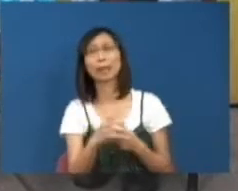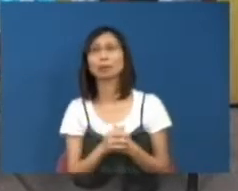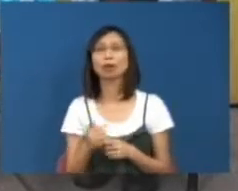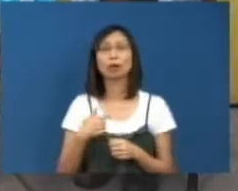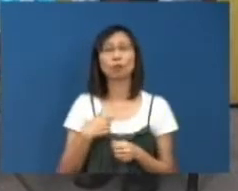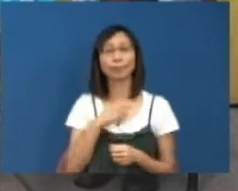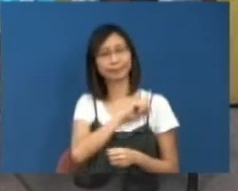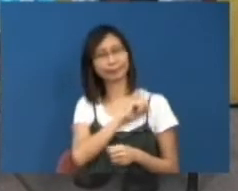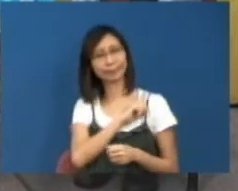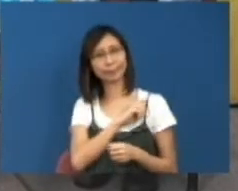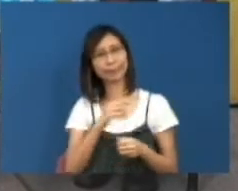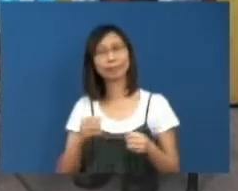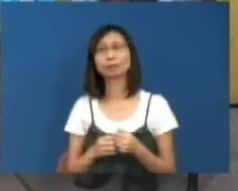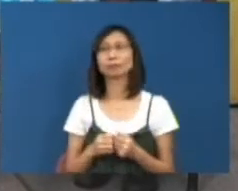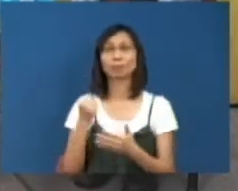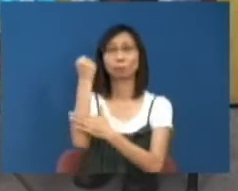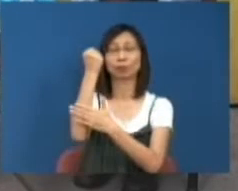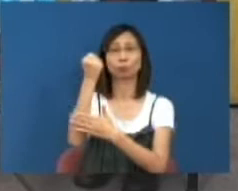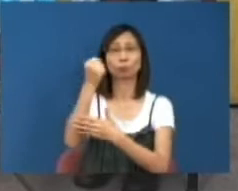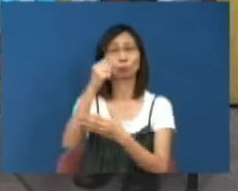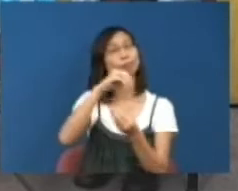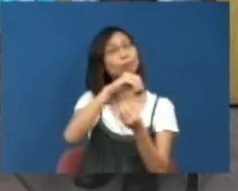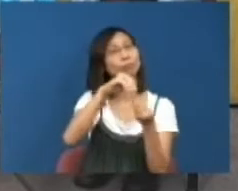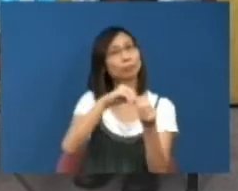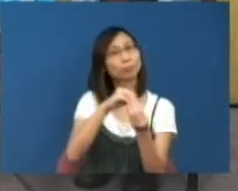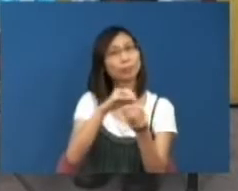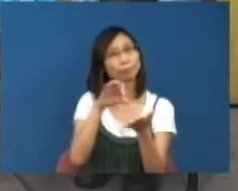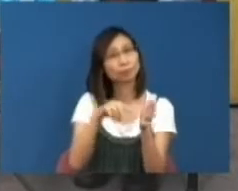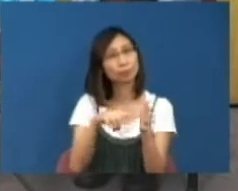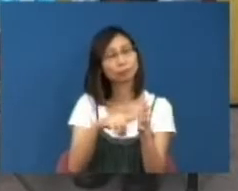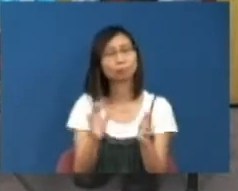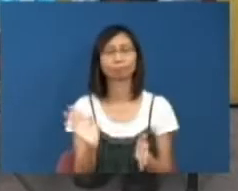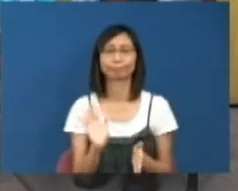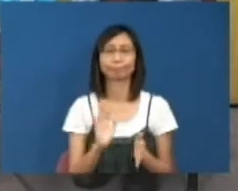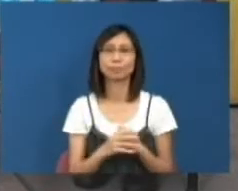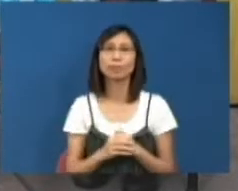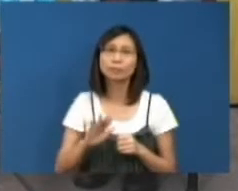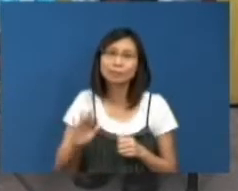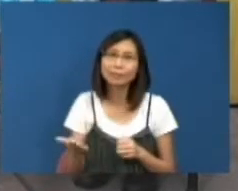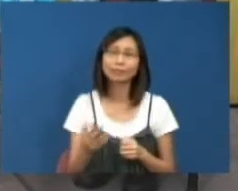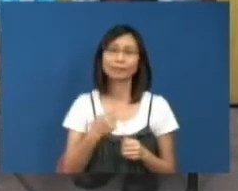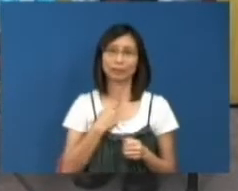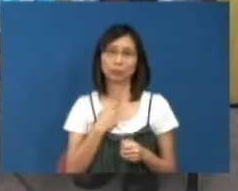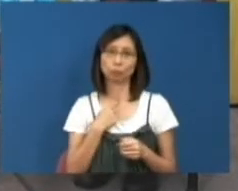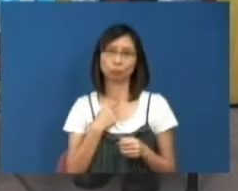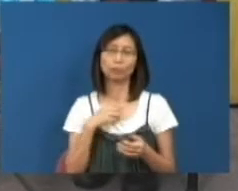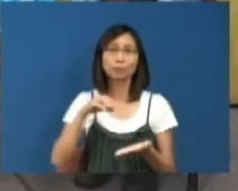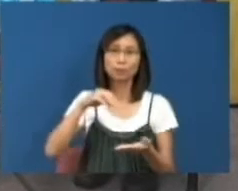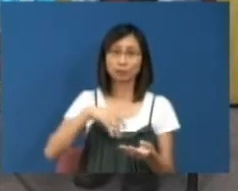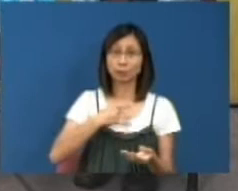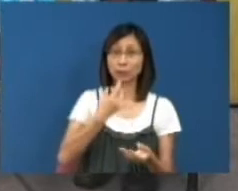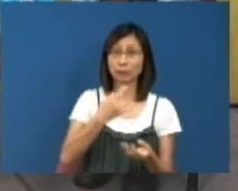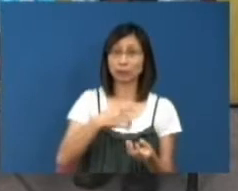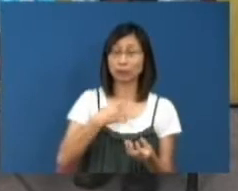電，不過核電要好小心去處理，好小心去處理，咁啊一定咧就係即係未見